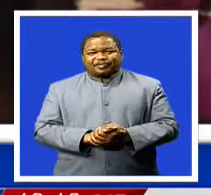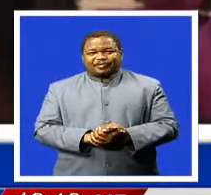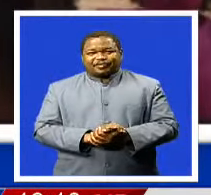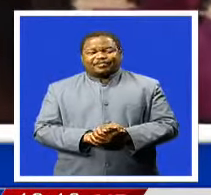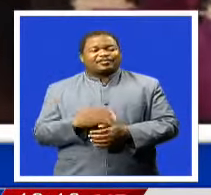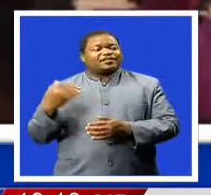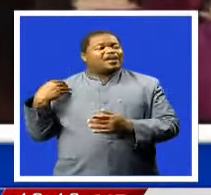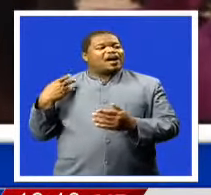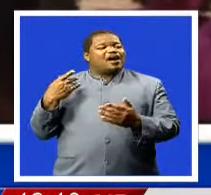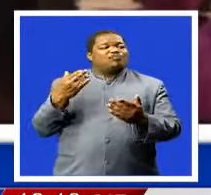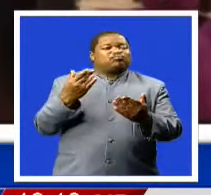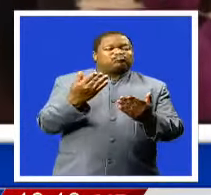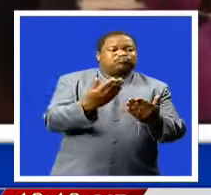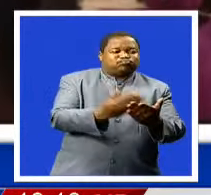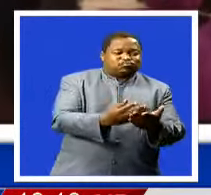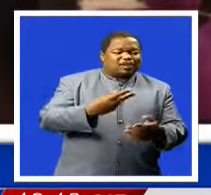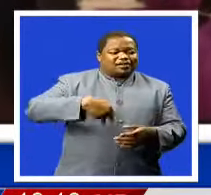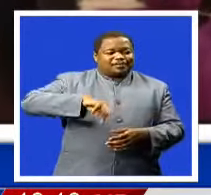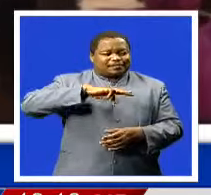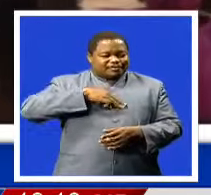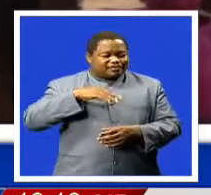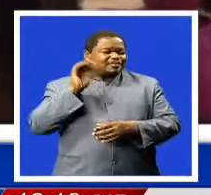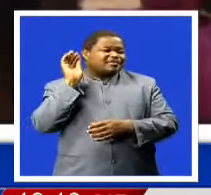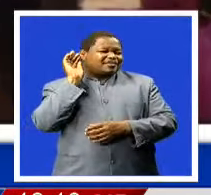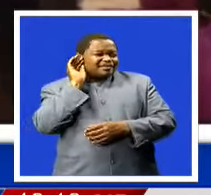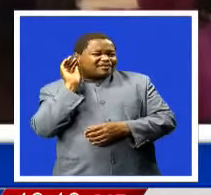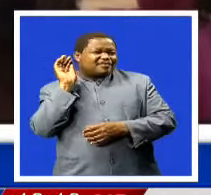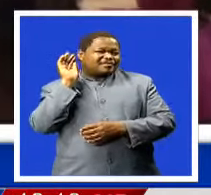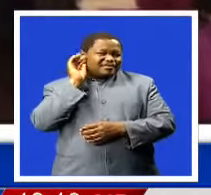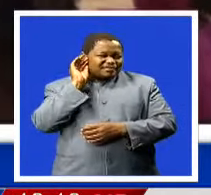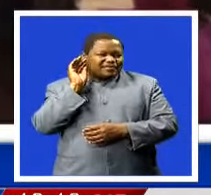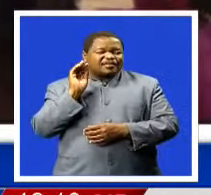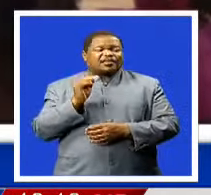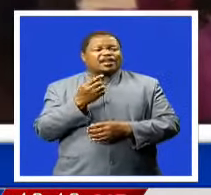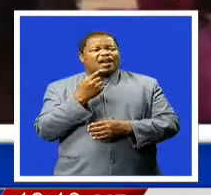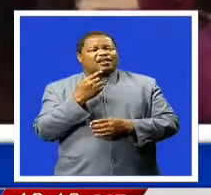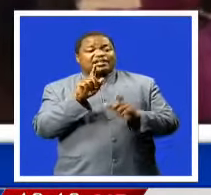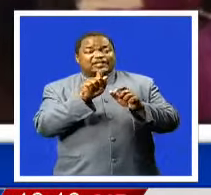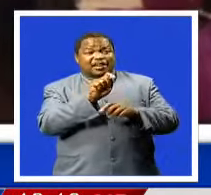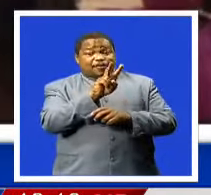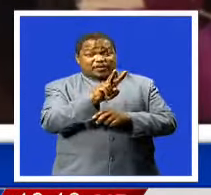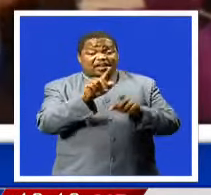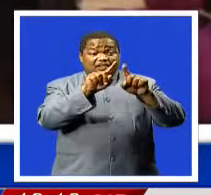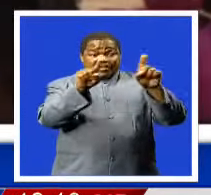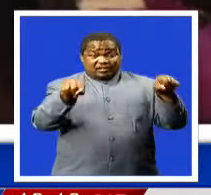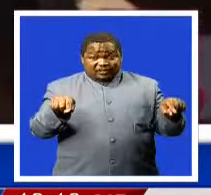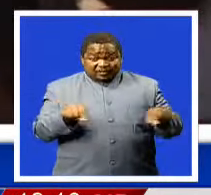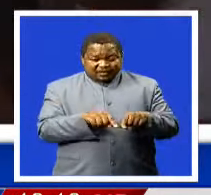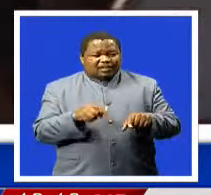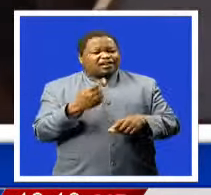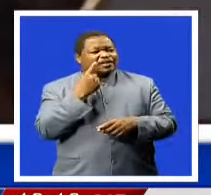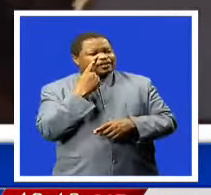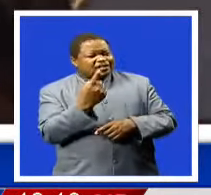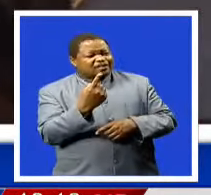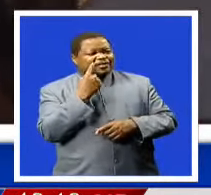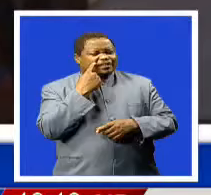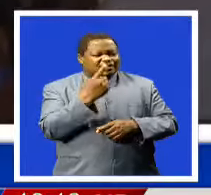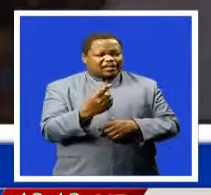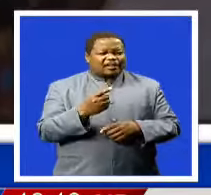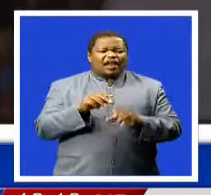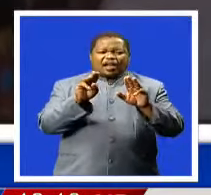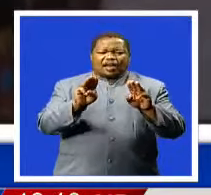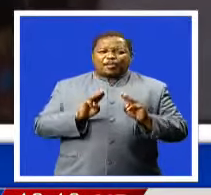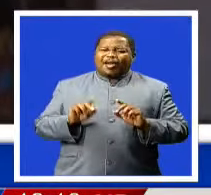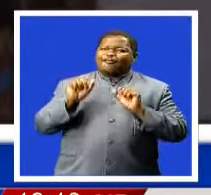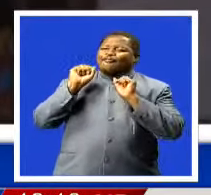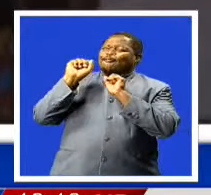besilangatelela nje siva ngetindlebe sibuka nakuloku lokhatha imlako lokubonisa tindvo letile khashane